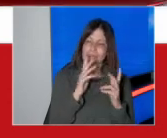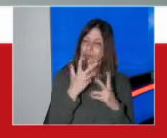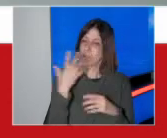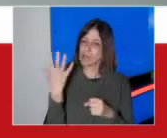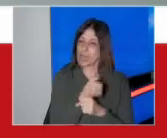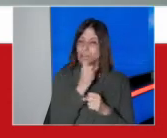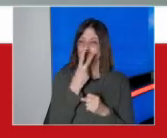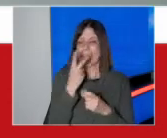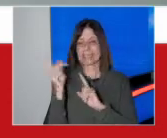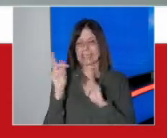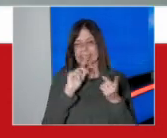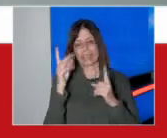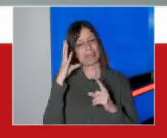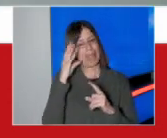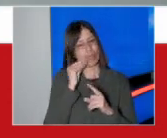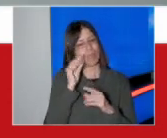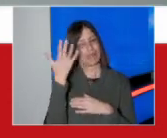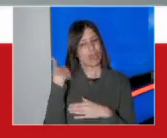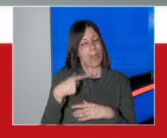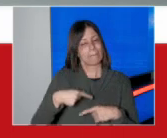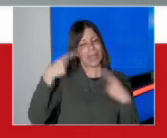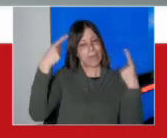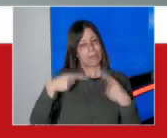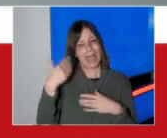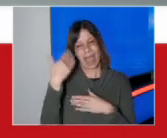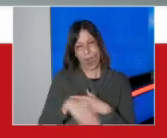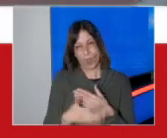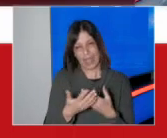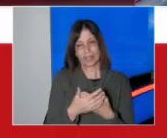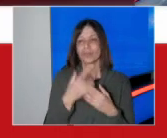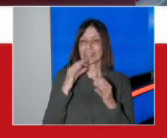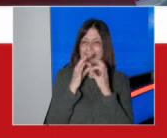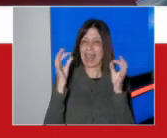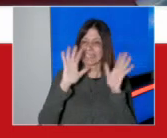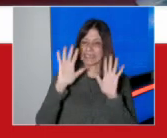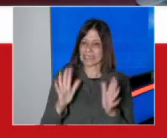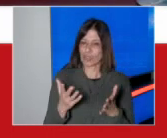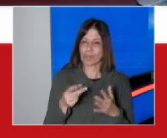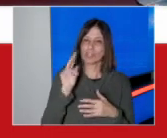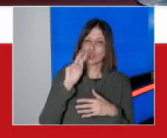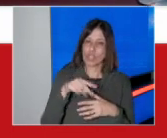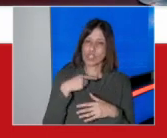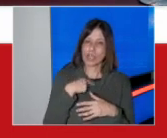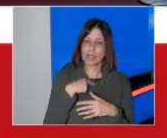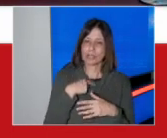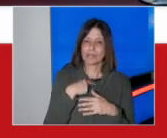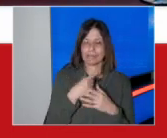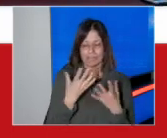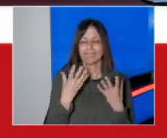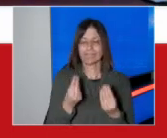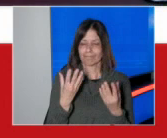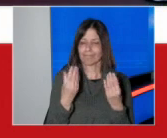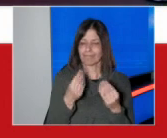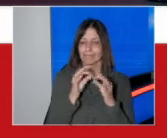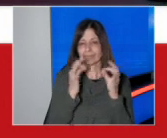שני הצדדים נהנו ממה שקרה ביום המאחרון. קלאסיקה. טוב, בוא נתחיל בסרטונים, איציק, ברשותך, יש לנו את מלוא התנה.